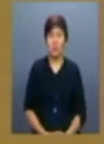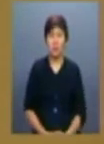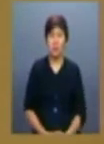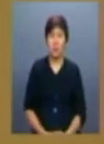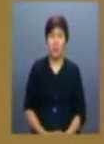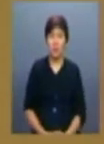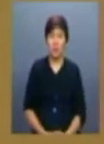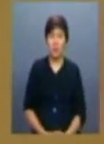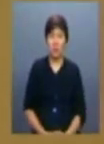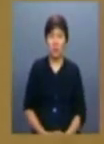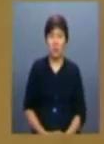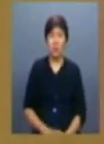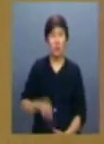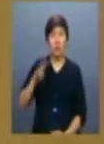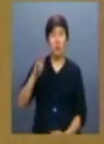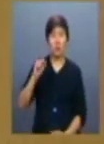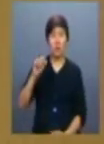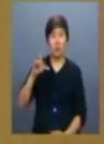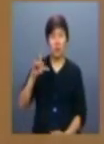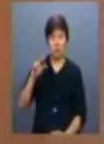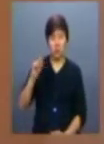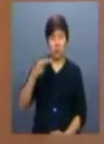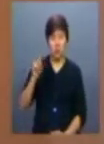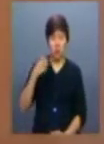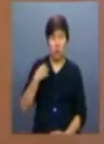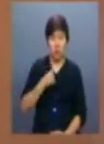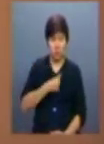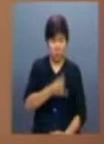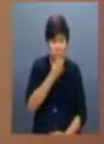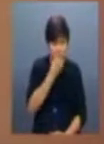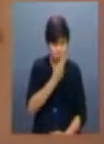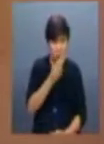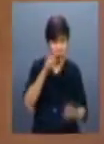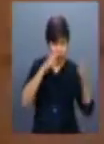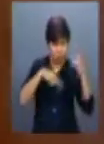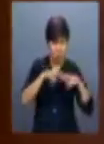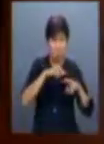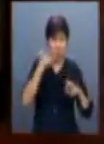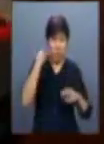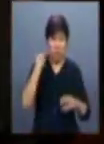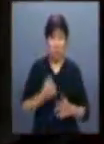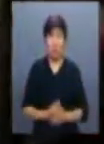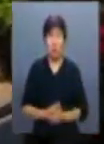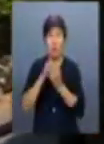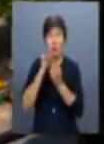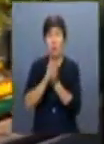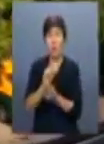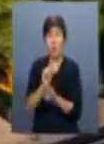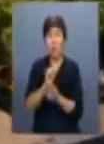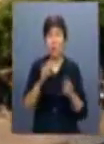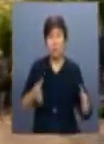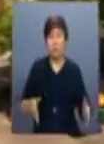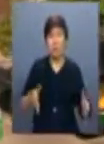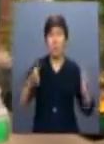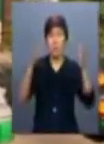ก่อนหน้านี้มสธเคยลงพื้นที่ตรวจสอบสภาพอากาศทางกายภาพเบื้องต้นไปแล้วก็พบว่าอาคารนั้นยังสามารถ